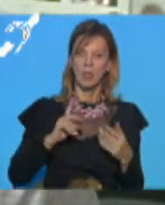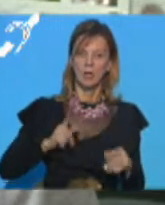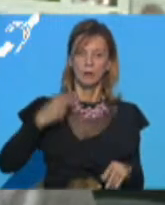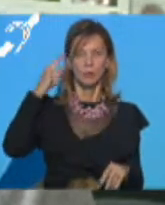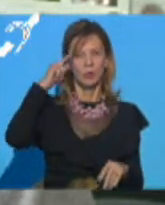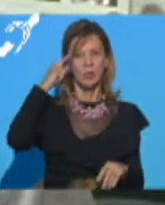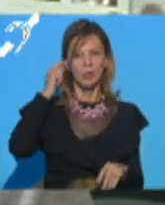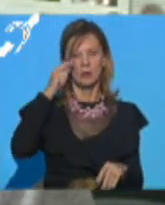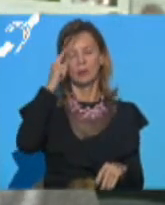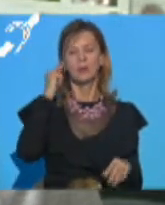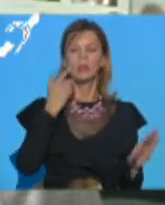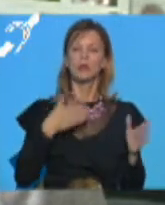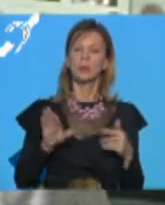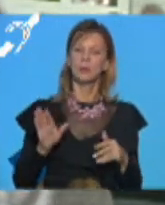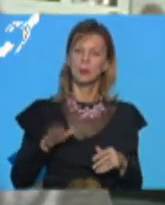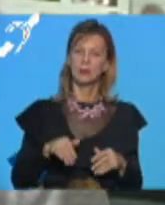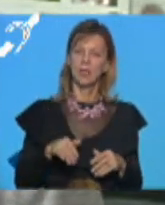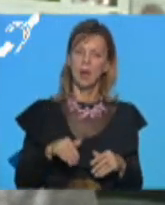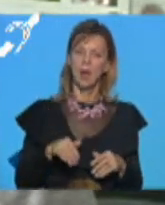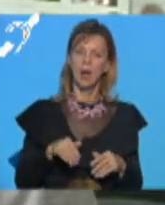gândi, pornind de la